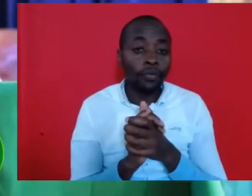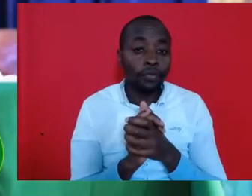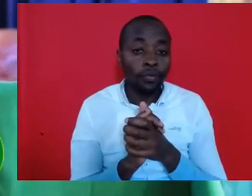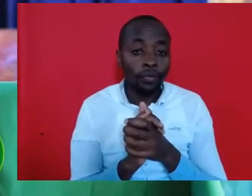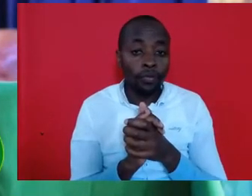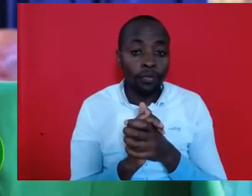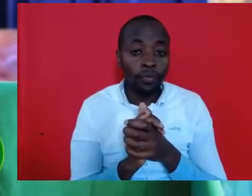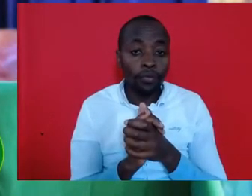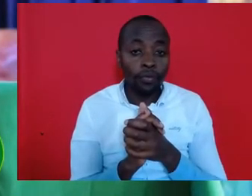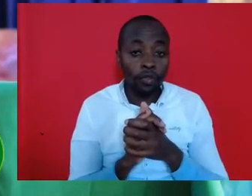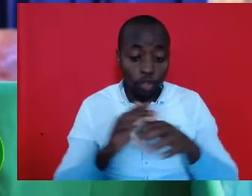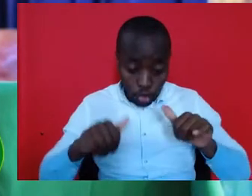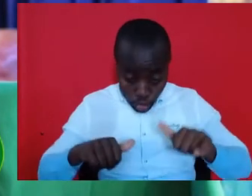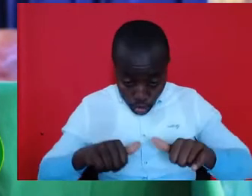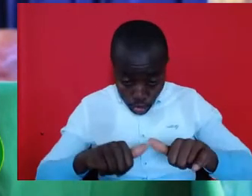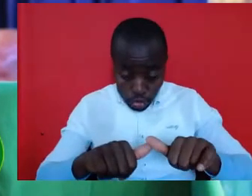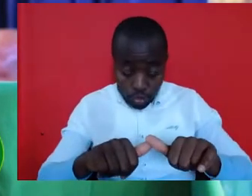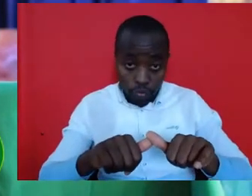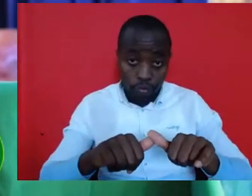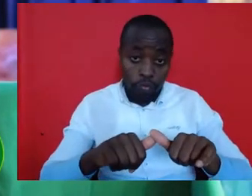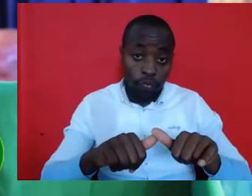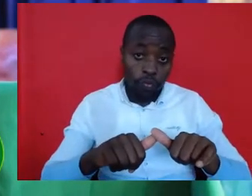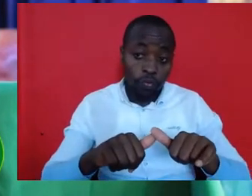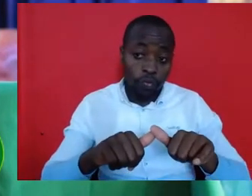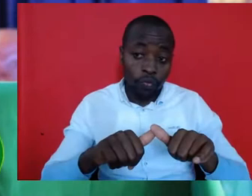Halafu akaendelea.